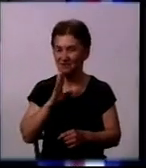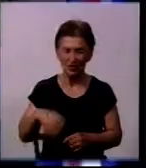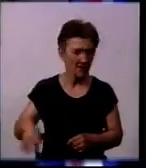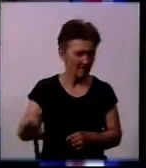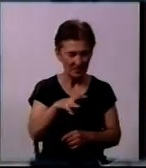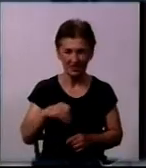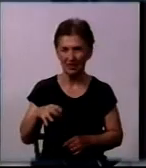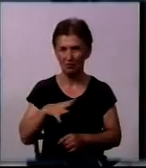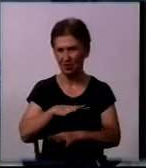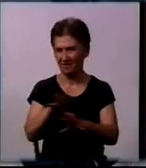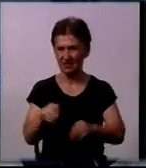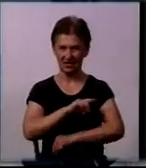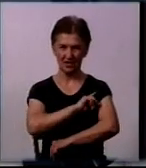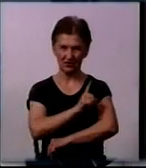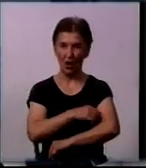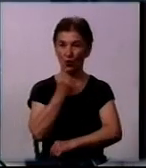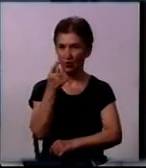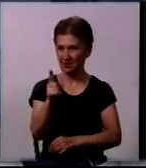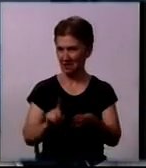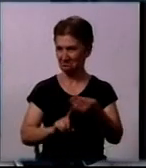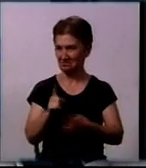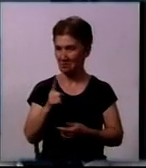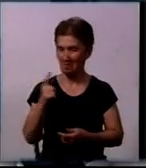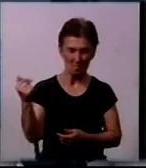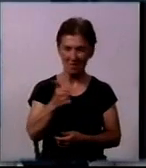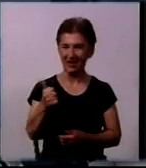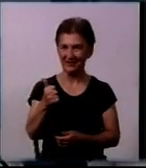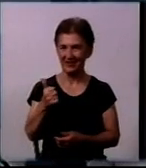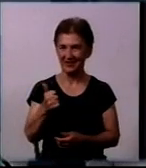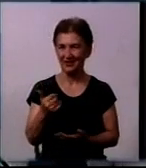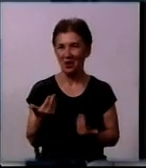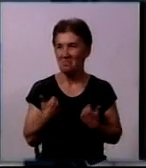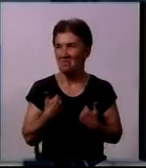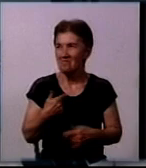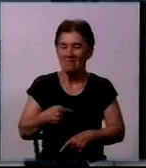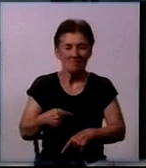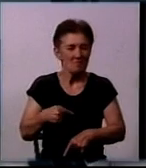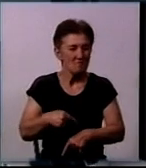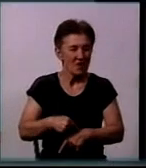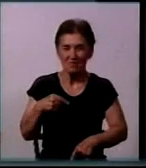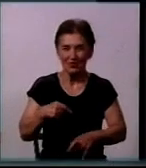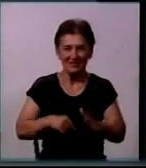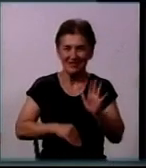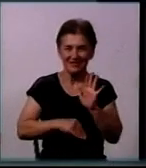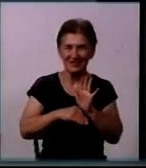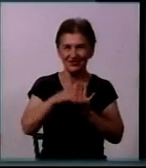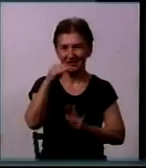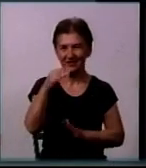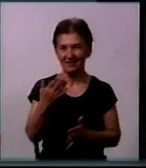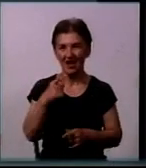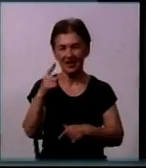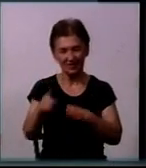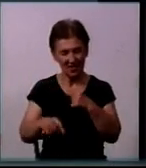дуже сильні. Коли я стала першою, то мої емоції зашкалювали. Наступним